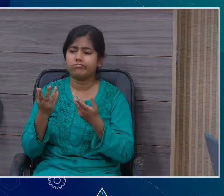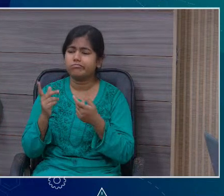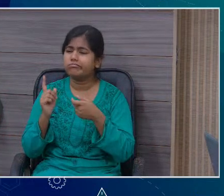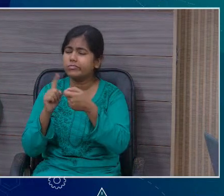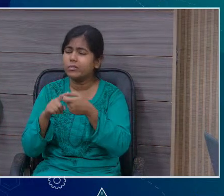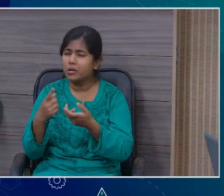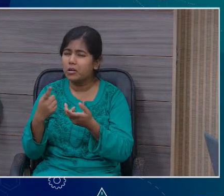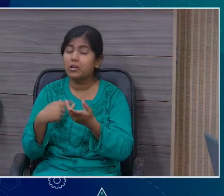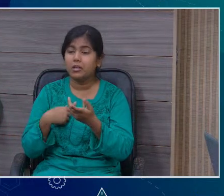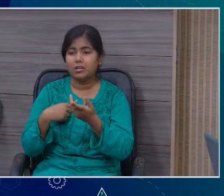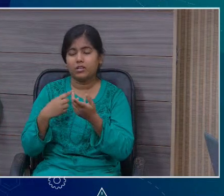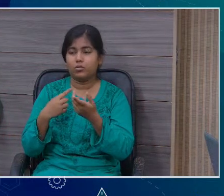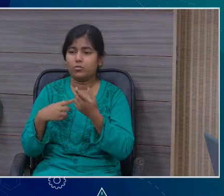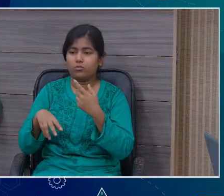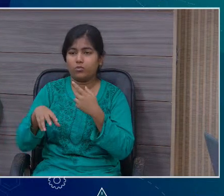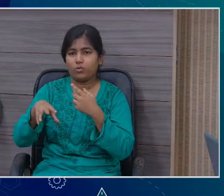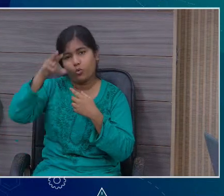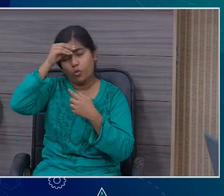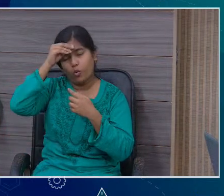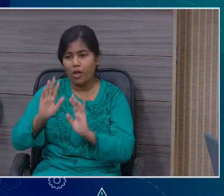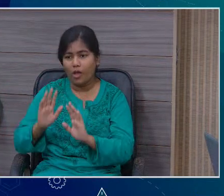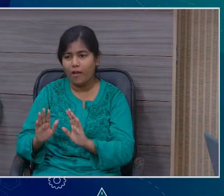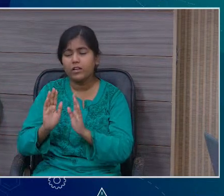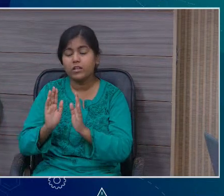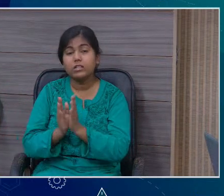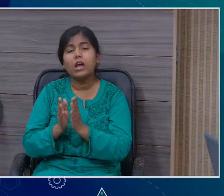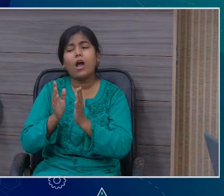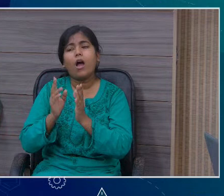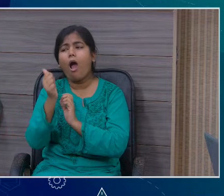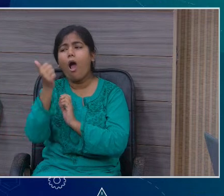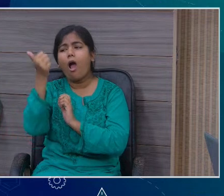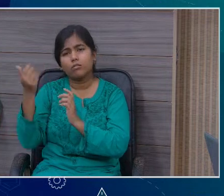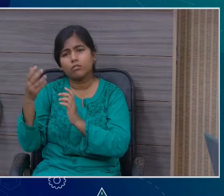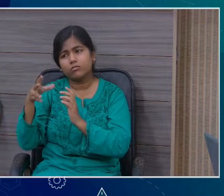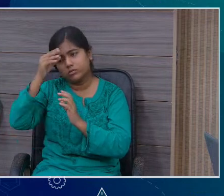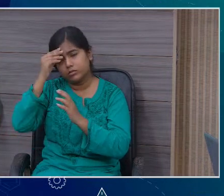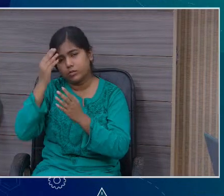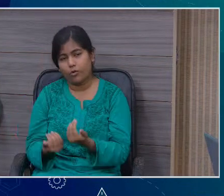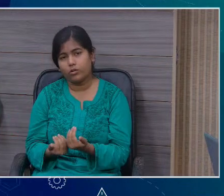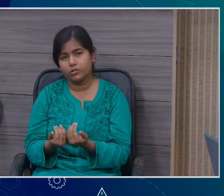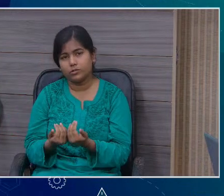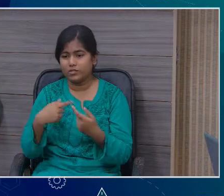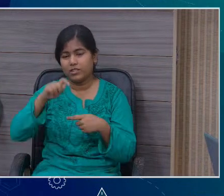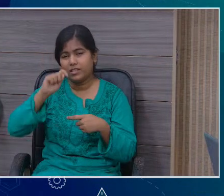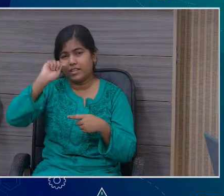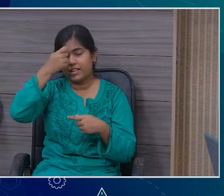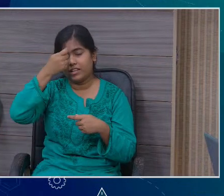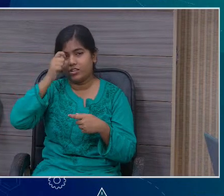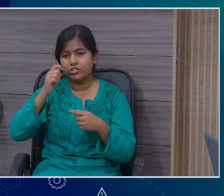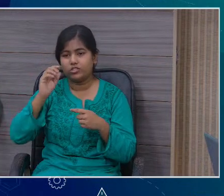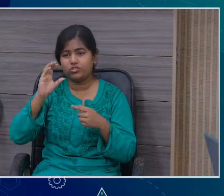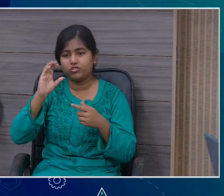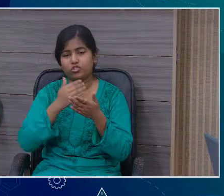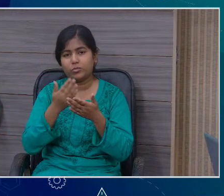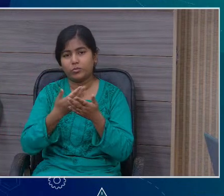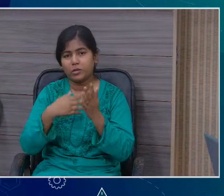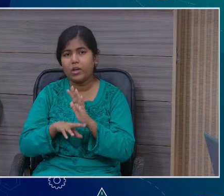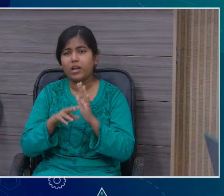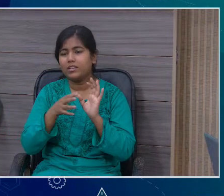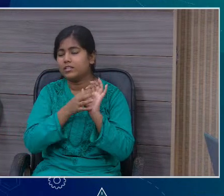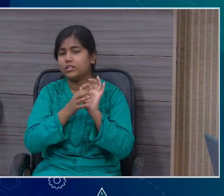theme, हम इससे और भी कुछ सीख सकते हैं. Let's say because it's an English lesson, क्या हम इससे कुछ